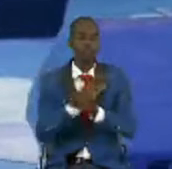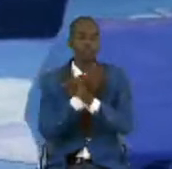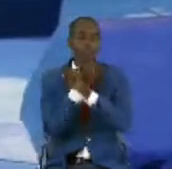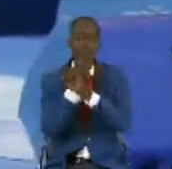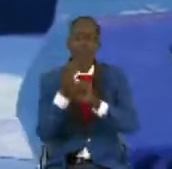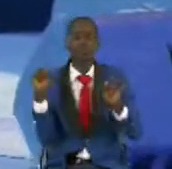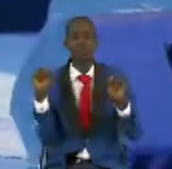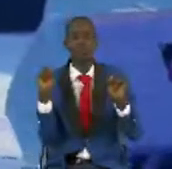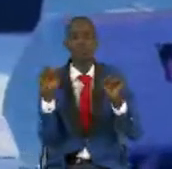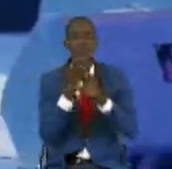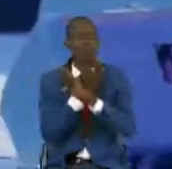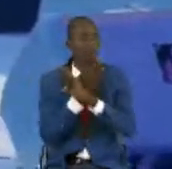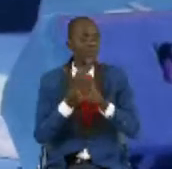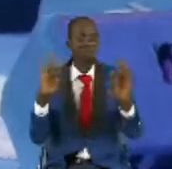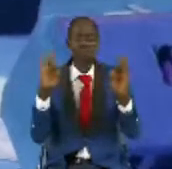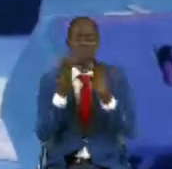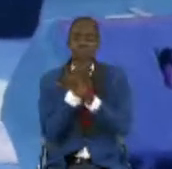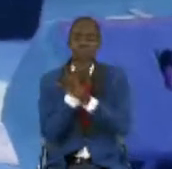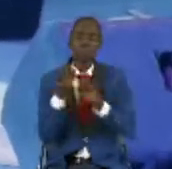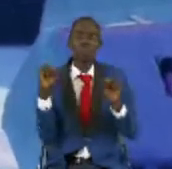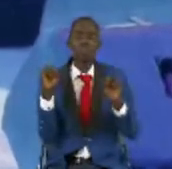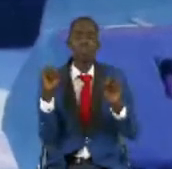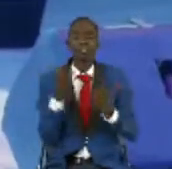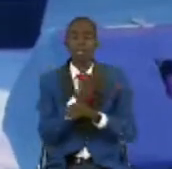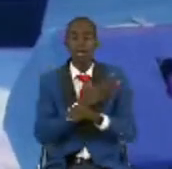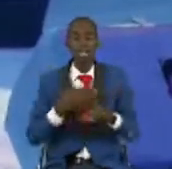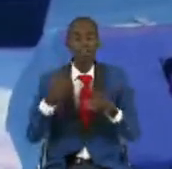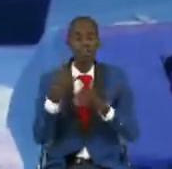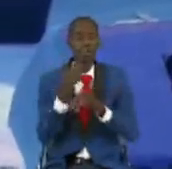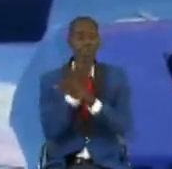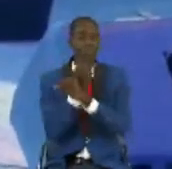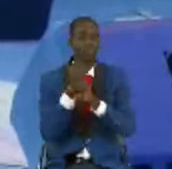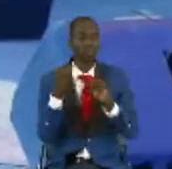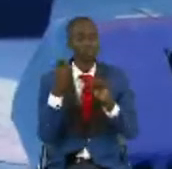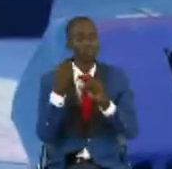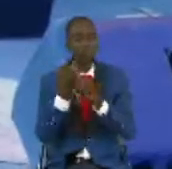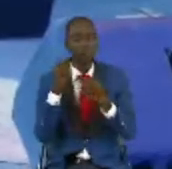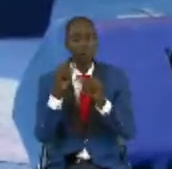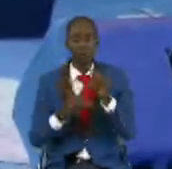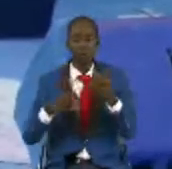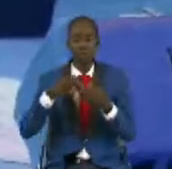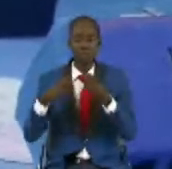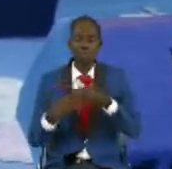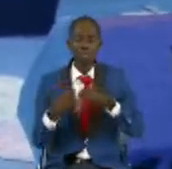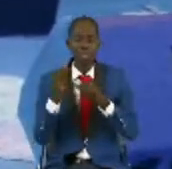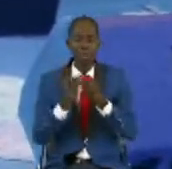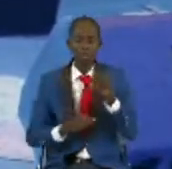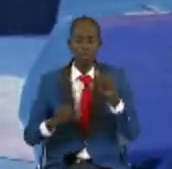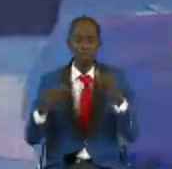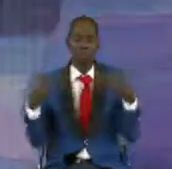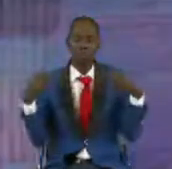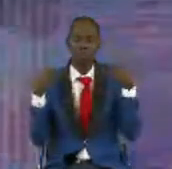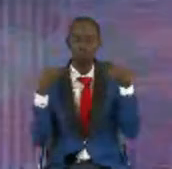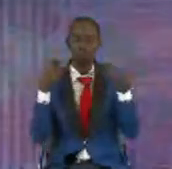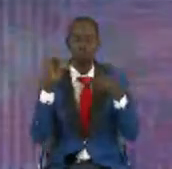pleine rédemption, rédemption gratuite, la rédemption pour tout problème, tout joug,